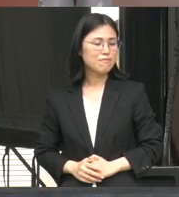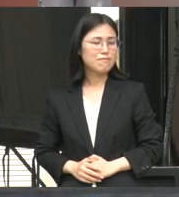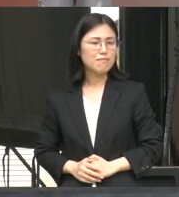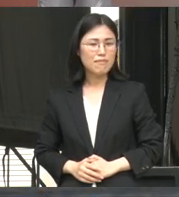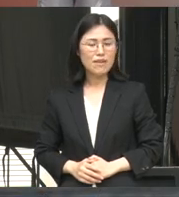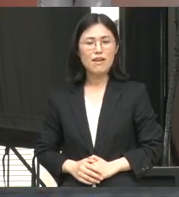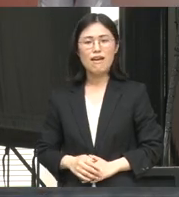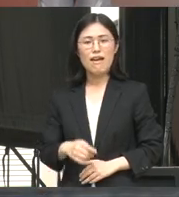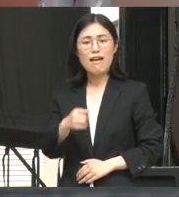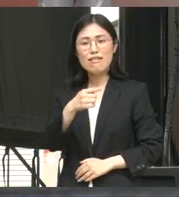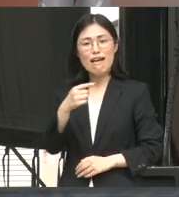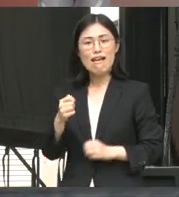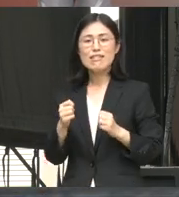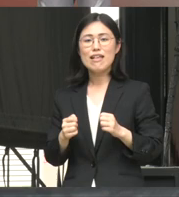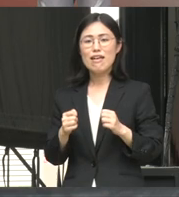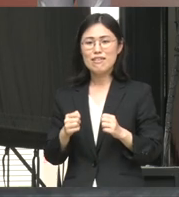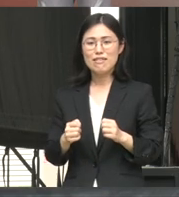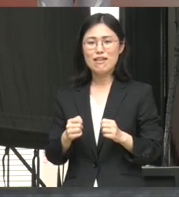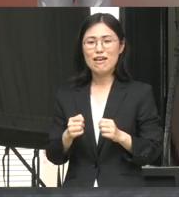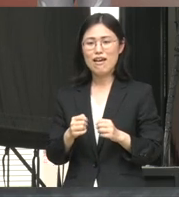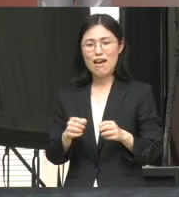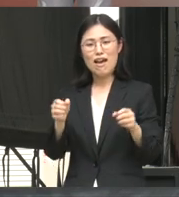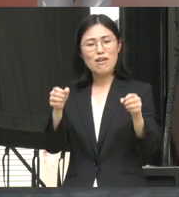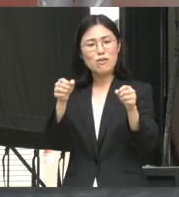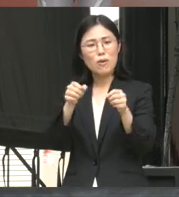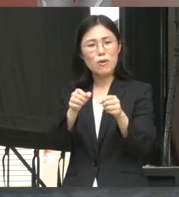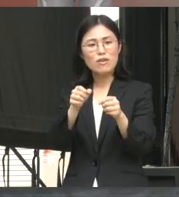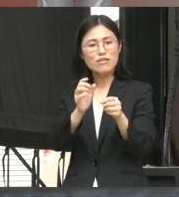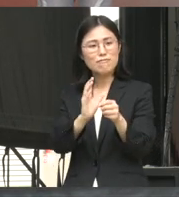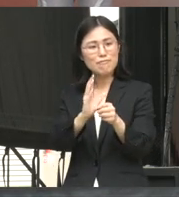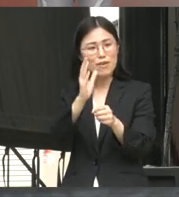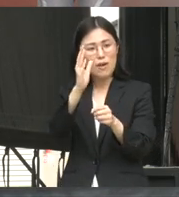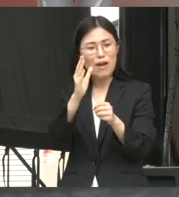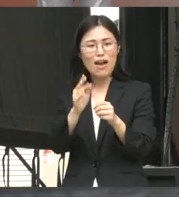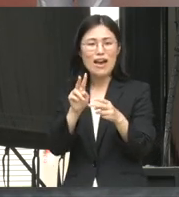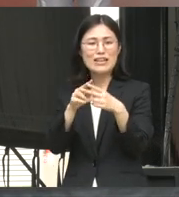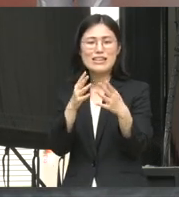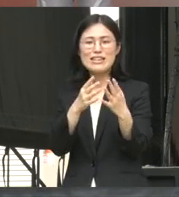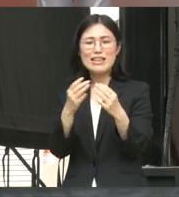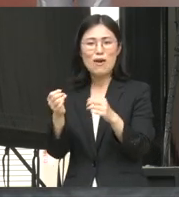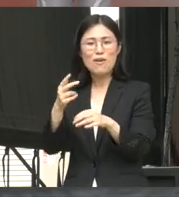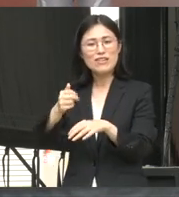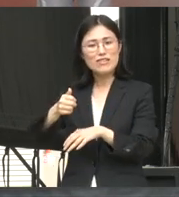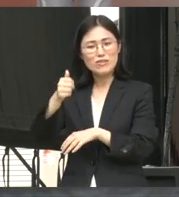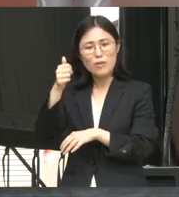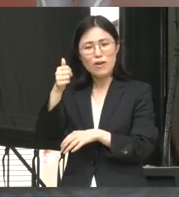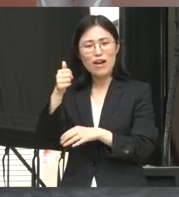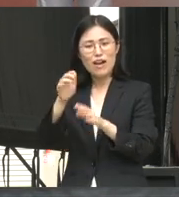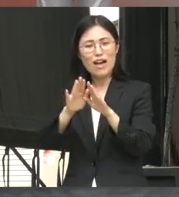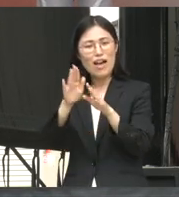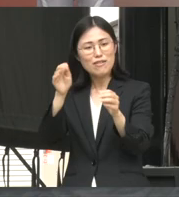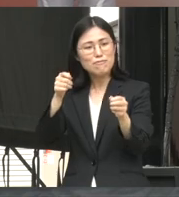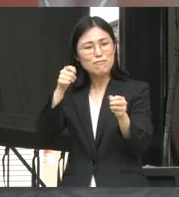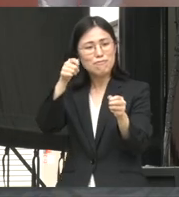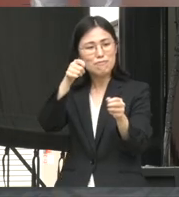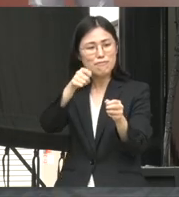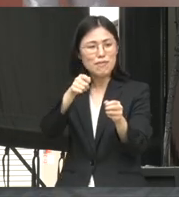第一ランナーのトーチへの聖火の点火は伊沢邦夫国分寺市長からとなります。